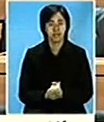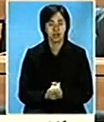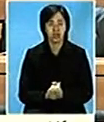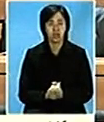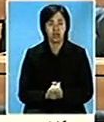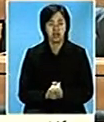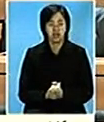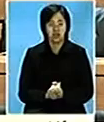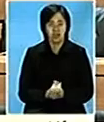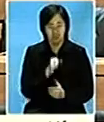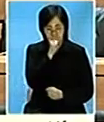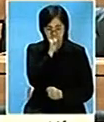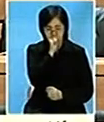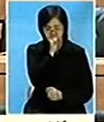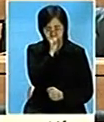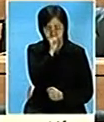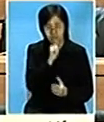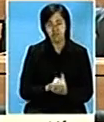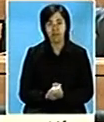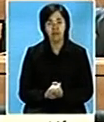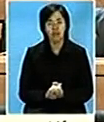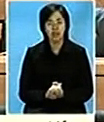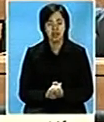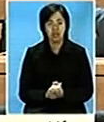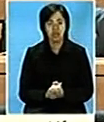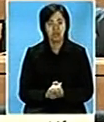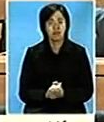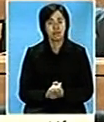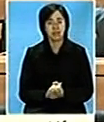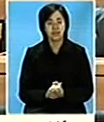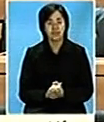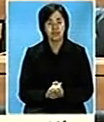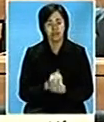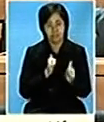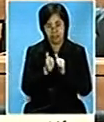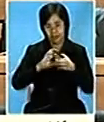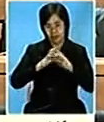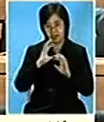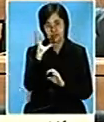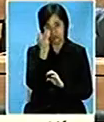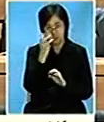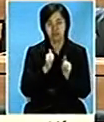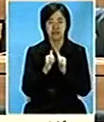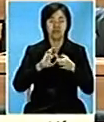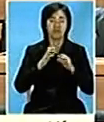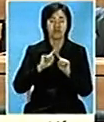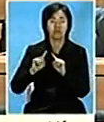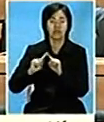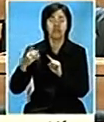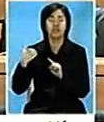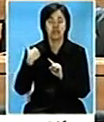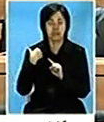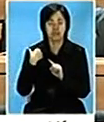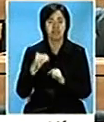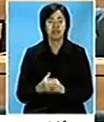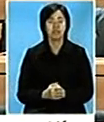ำอย่างอื่นซึ่งสุดท้ายเขาสามารถที่จะทำชื่อเสียงโดยการแข่งกีฬาโอลิมปิกแข่งกีฬาระดับทวีป